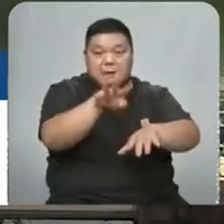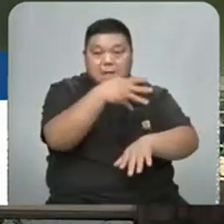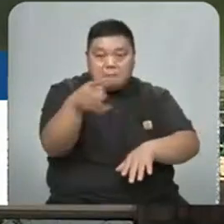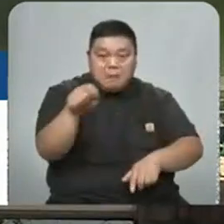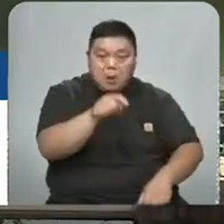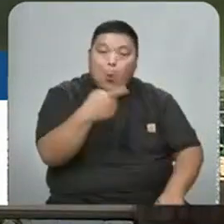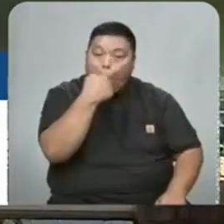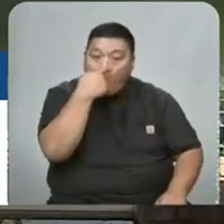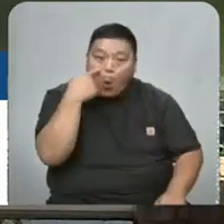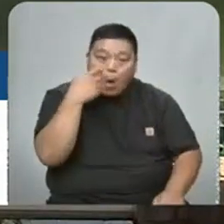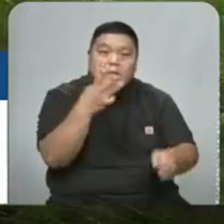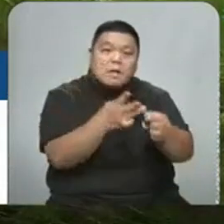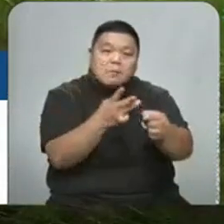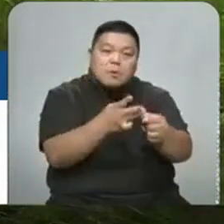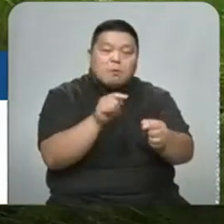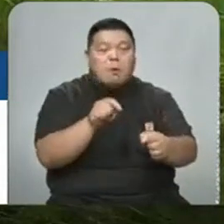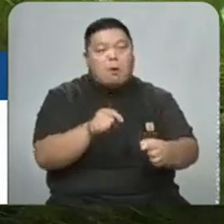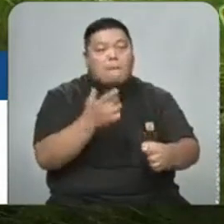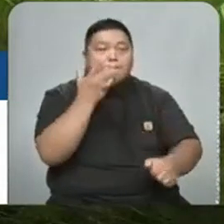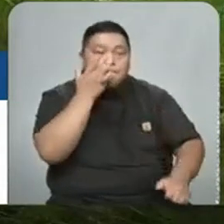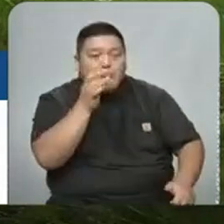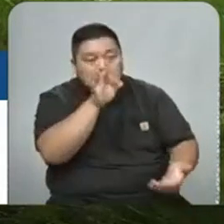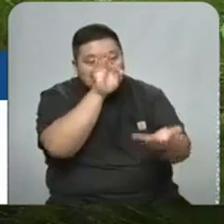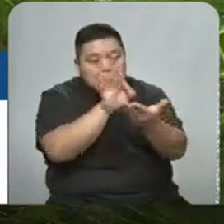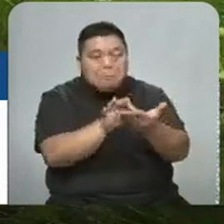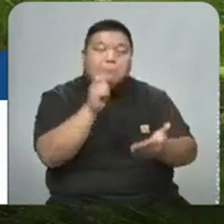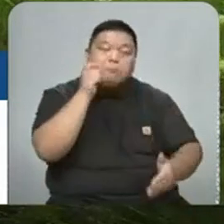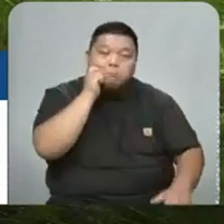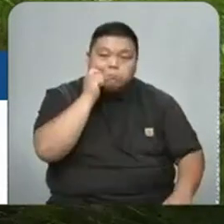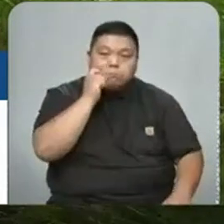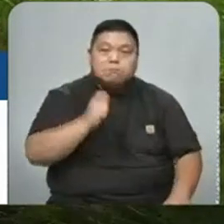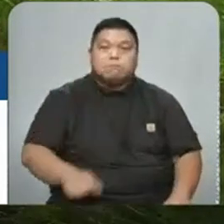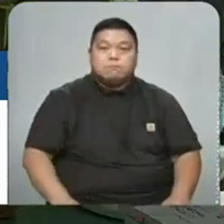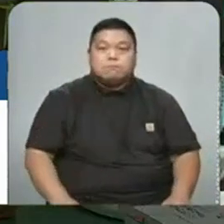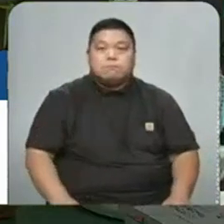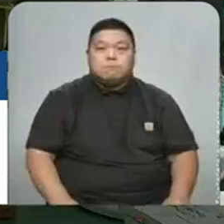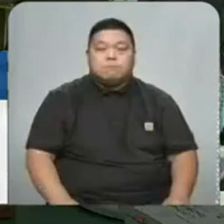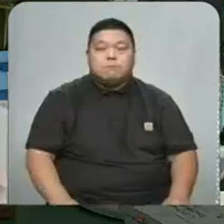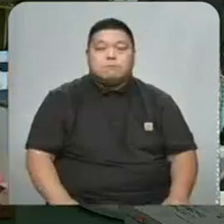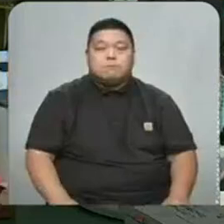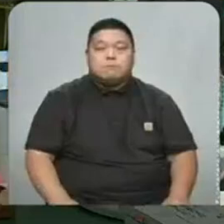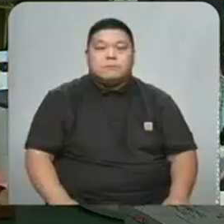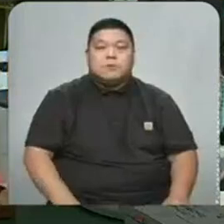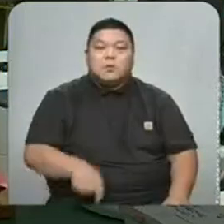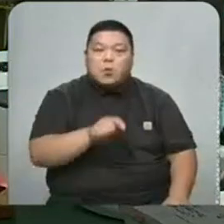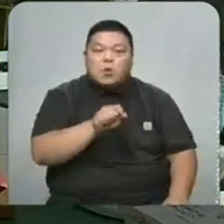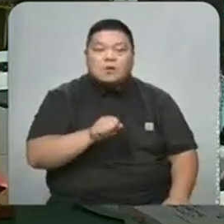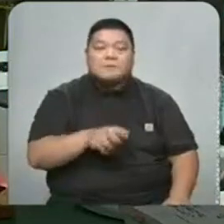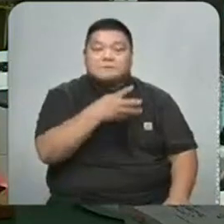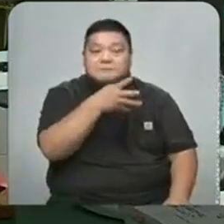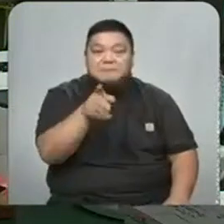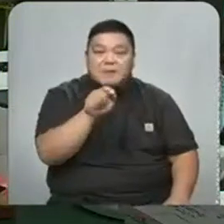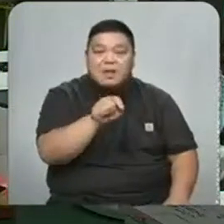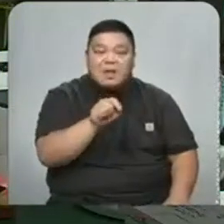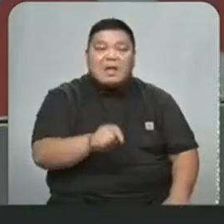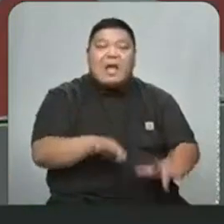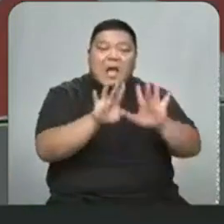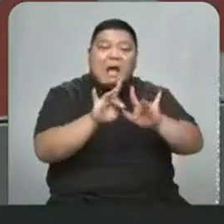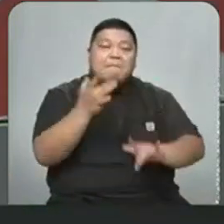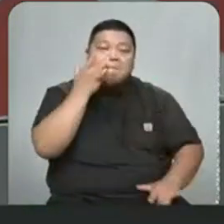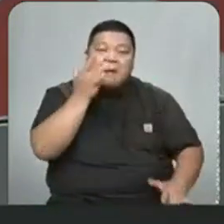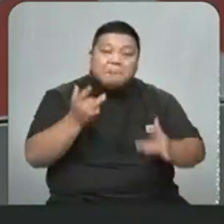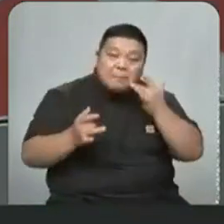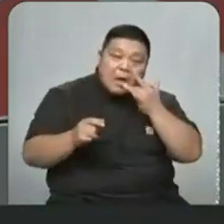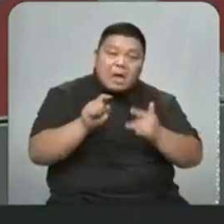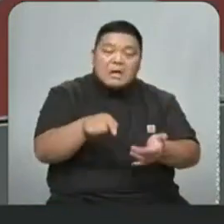확인을 하는데 어떻게 그 부분에 대해서는 미처 확인을 못 하시는 것 같아요. 이런 학교생활 기록부의 부적정 기록은